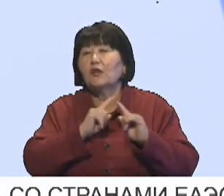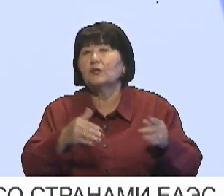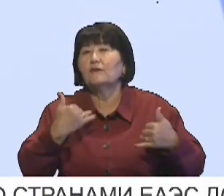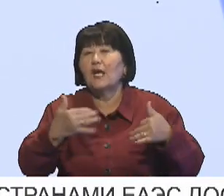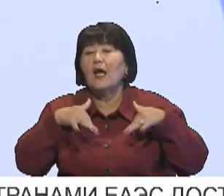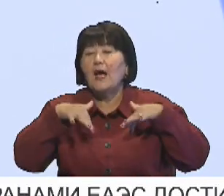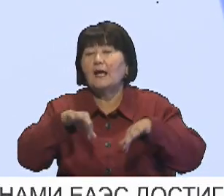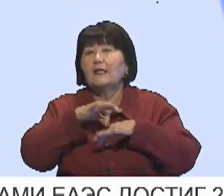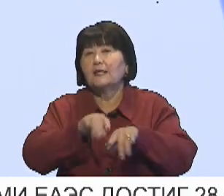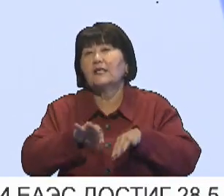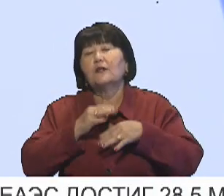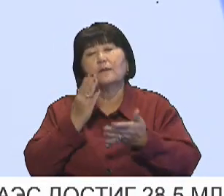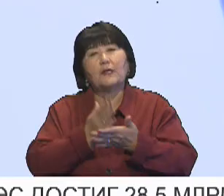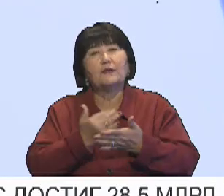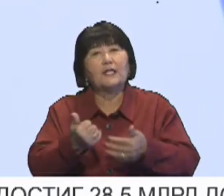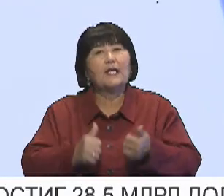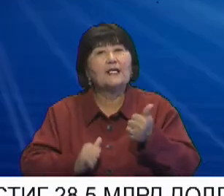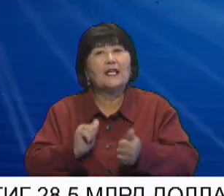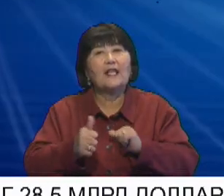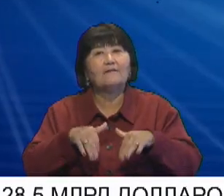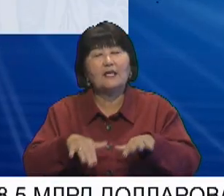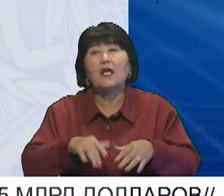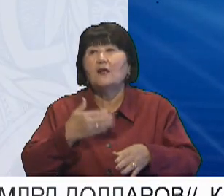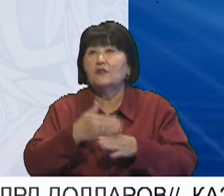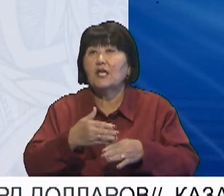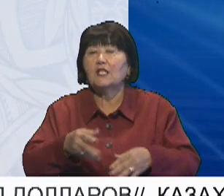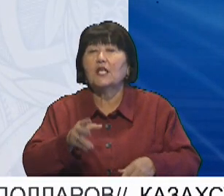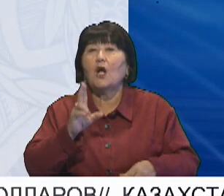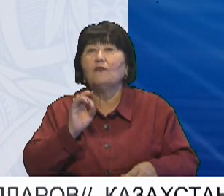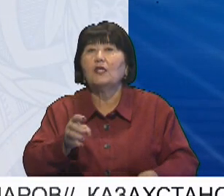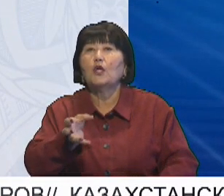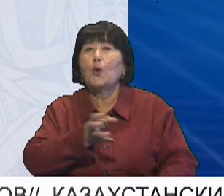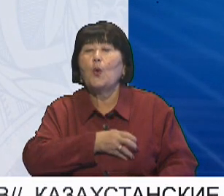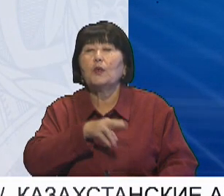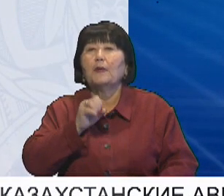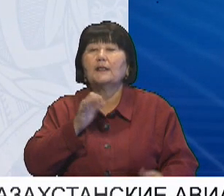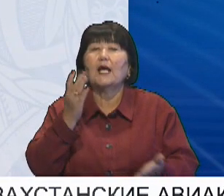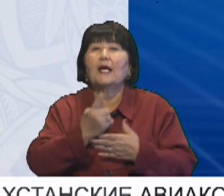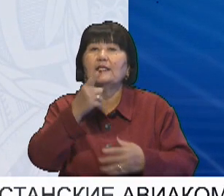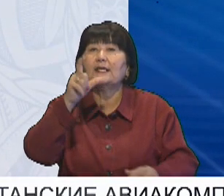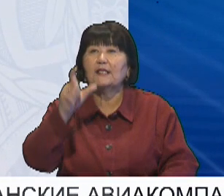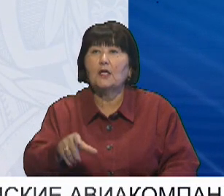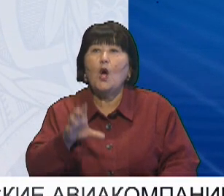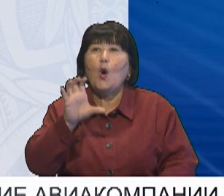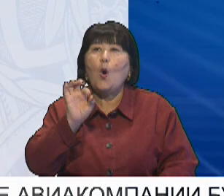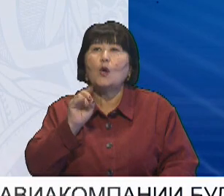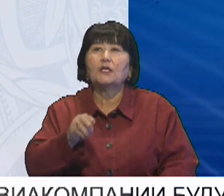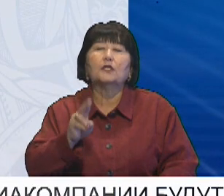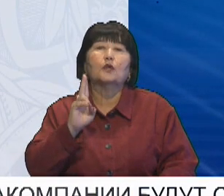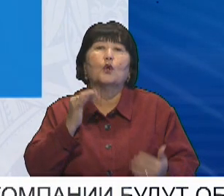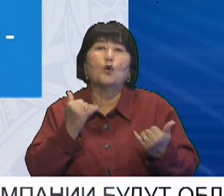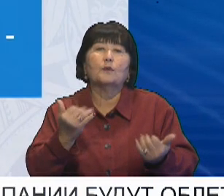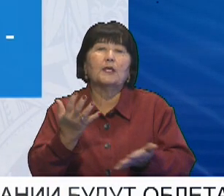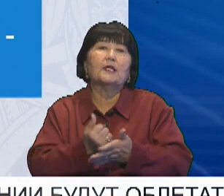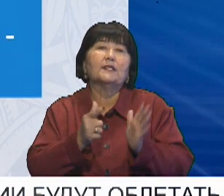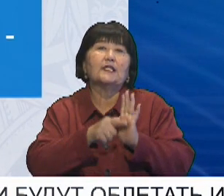организацию и проведение соревнований в частности кавалером ордена парасат стал один гражданин ордена курмет удостоены семь